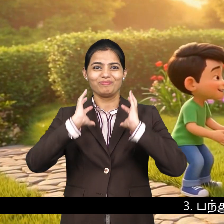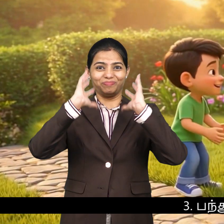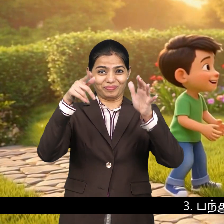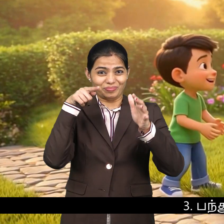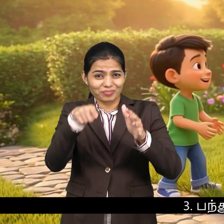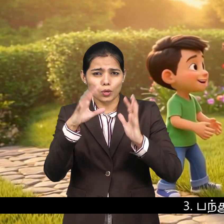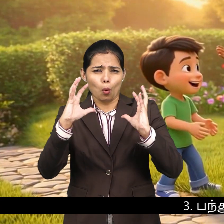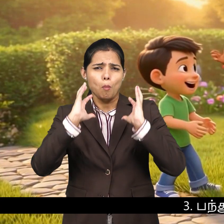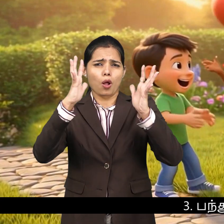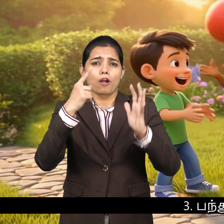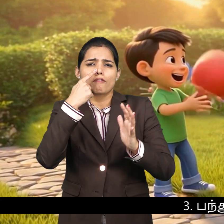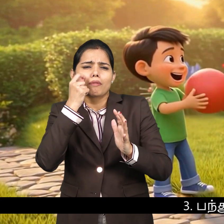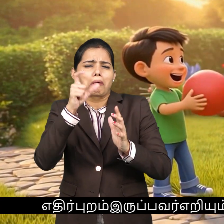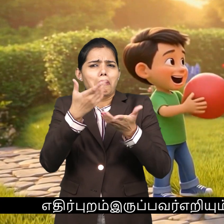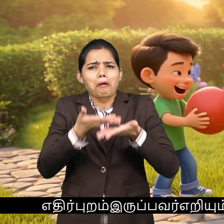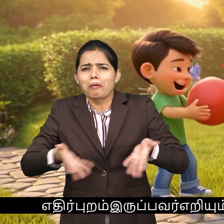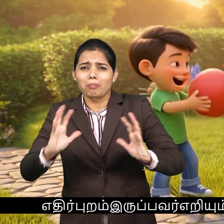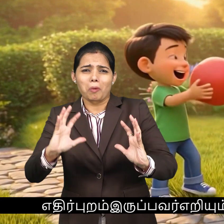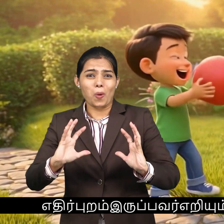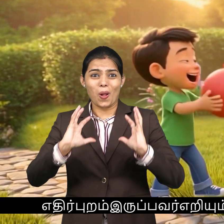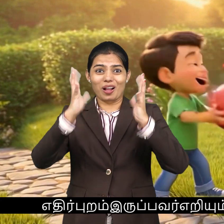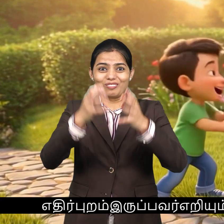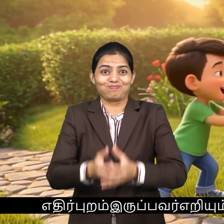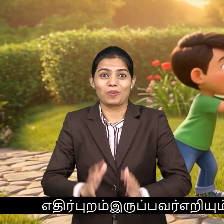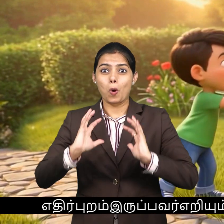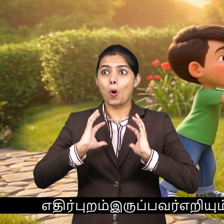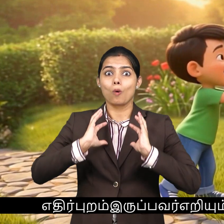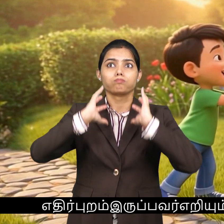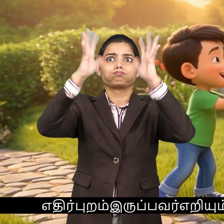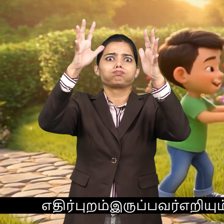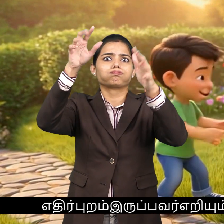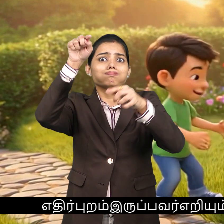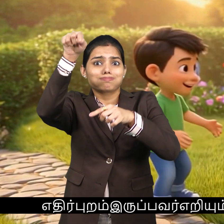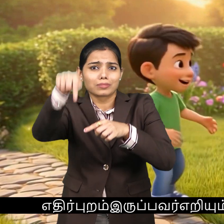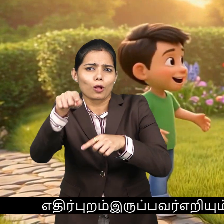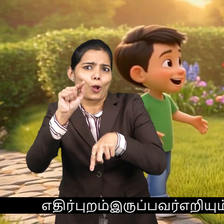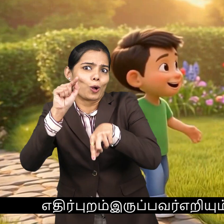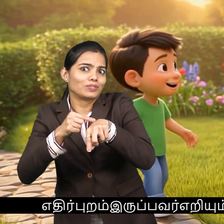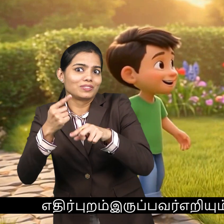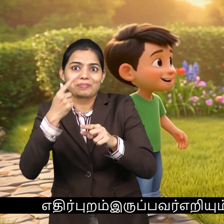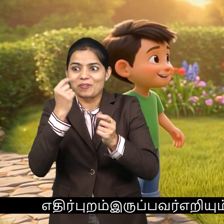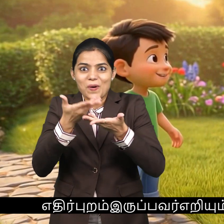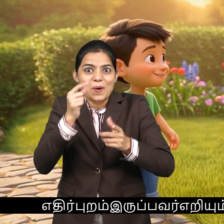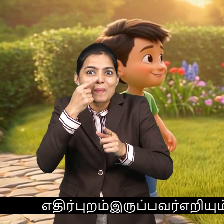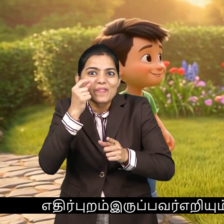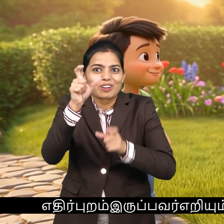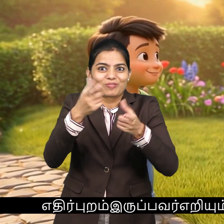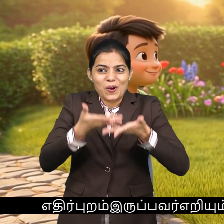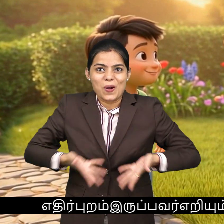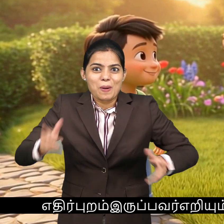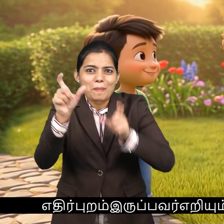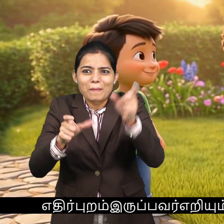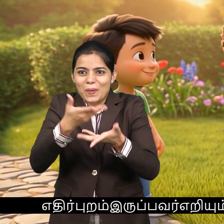3. பந்து விளையாட்டு. எதிர்ப்புறம் இருப்பவர் எரியும் பந்தை ஒருவர் பிடிக்க முயற்சிப்பார்.